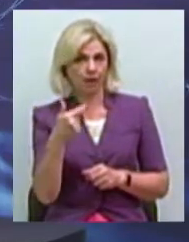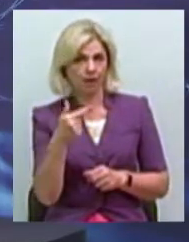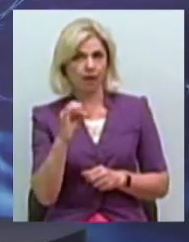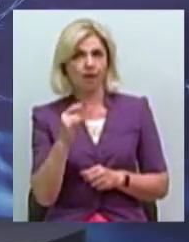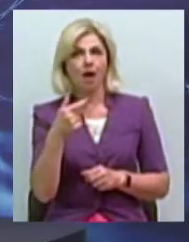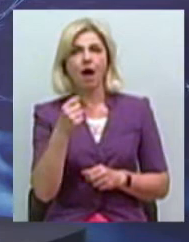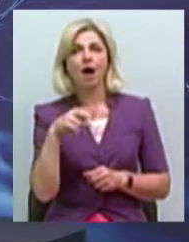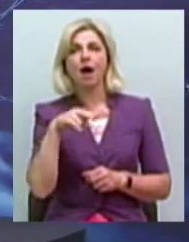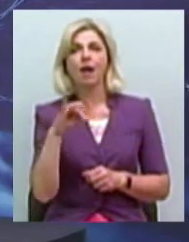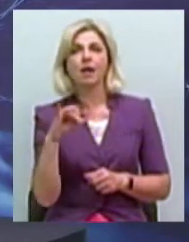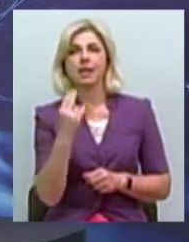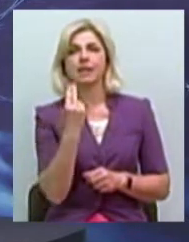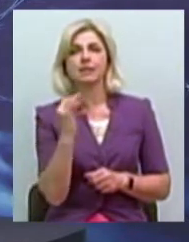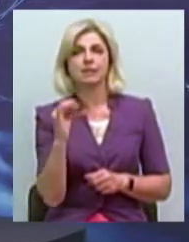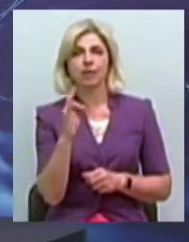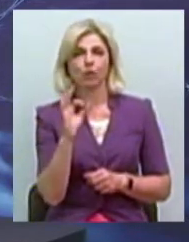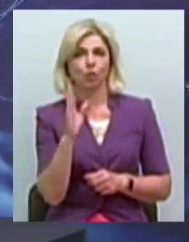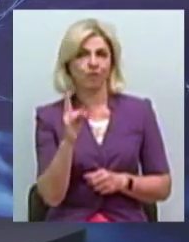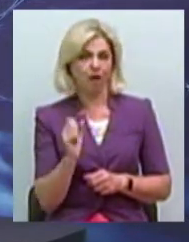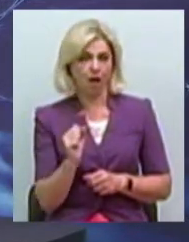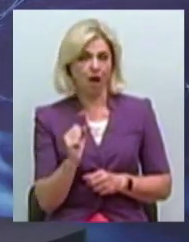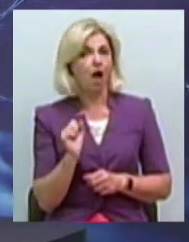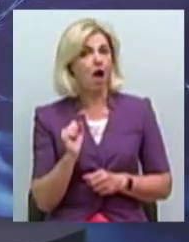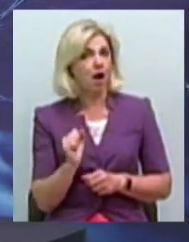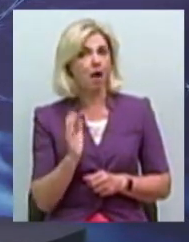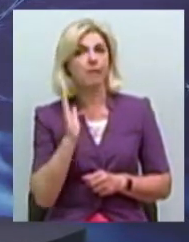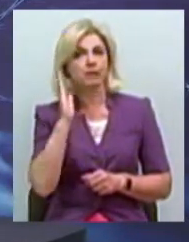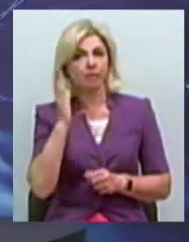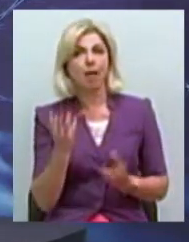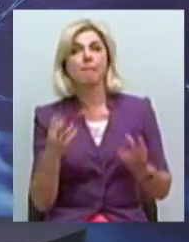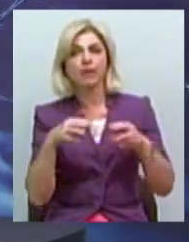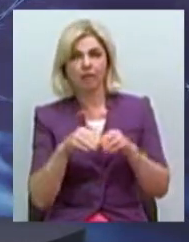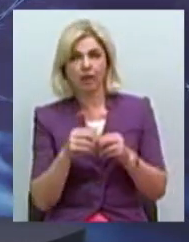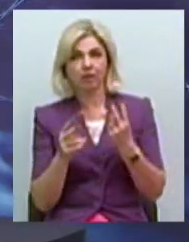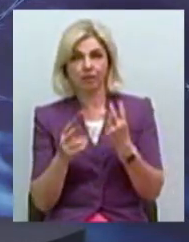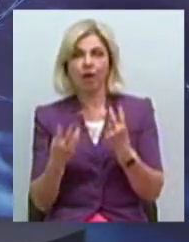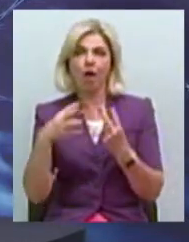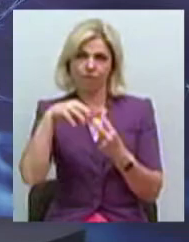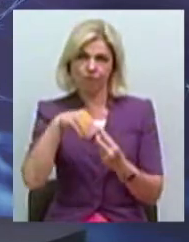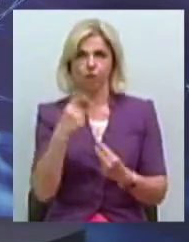ОТГ. А в перспективі об'єднати їх в одну об'єднану громаду.